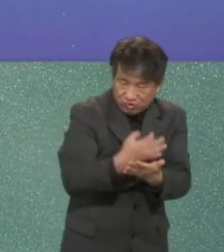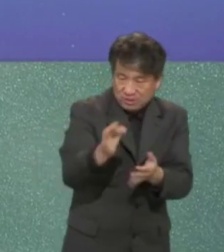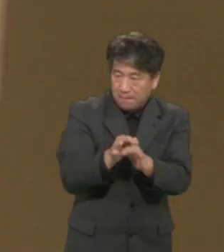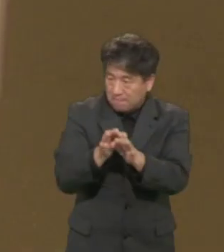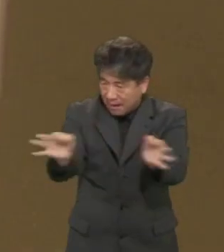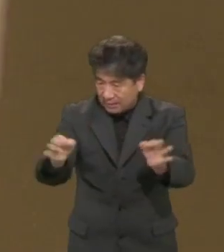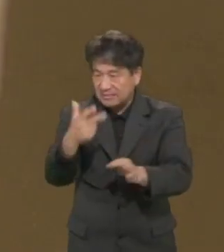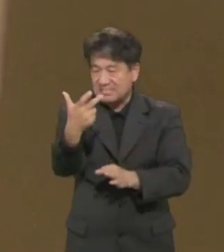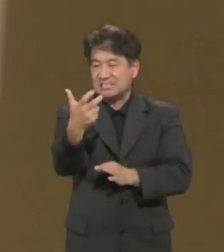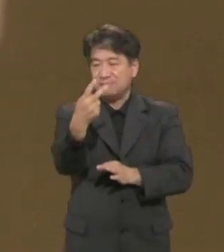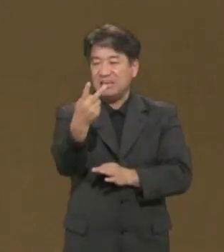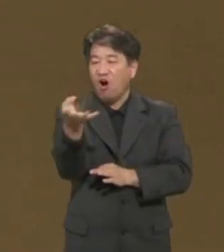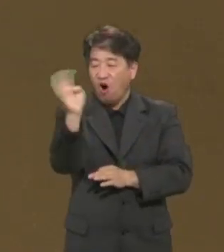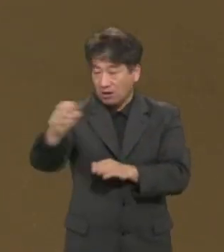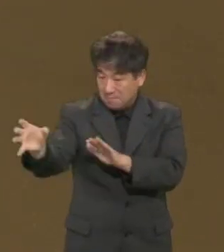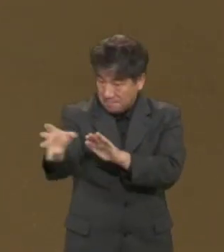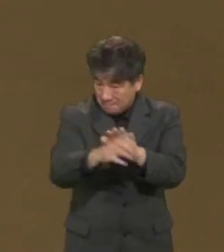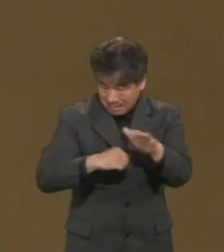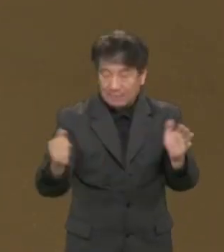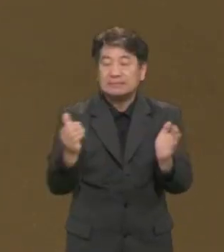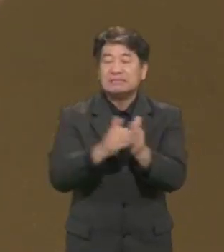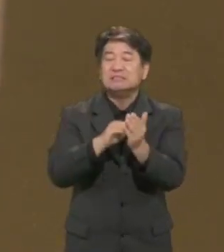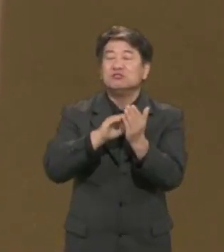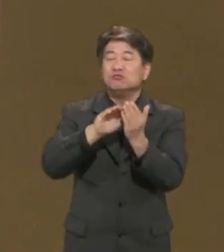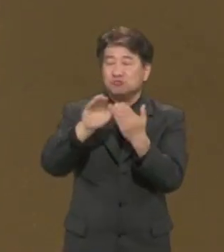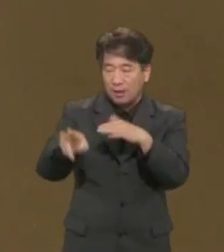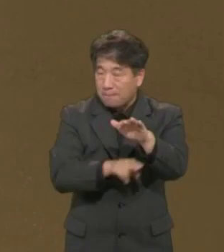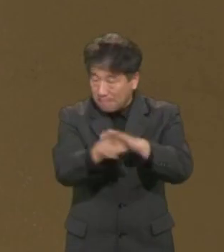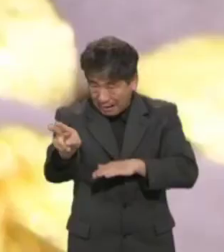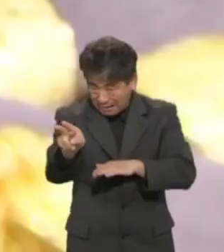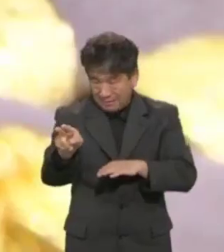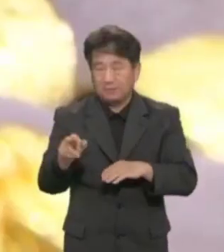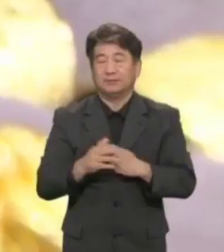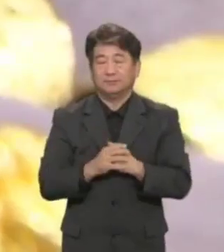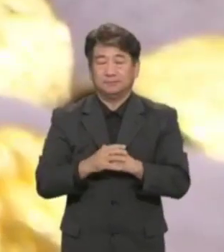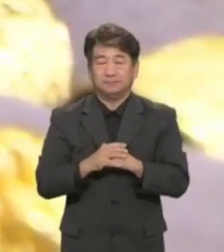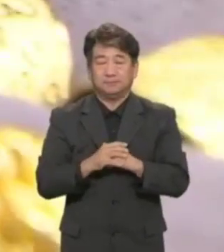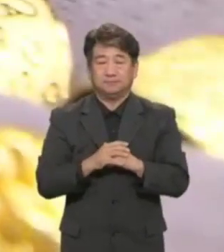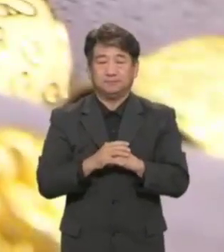속여 72억원을 받아 챙긴 뒤 잠적해 경찰이 수사 중입니다